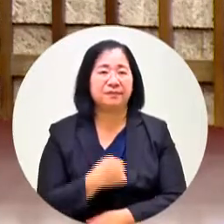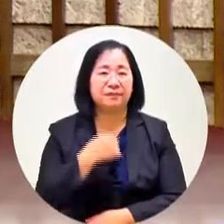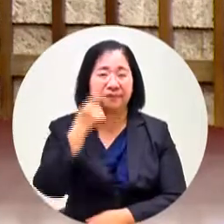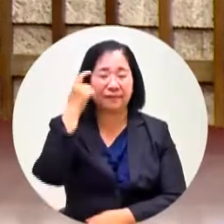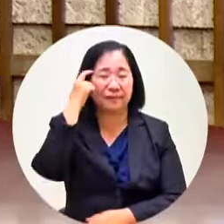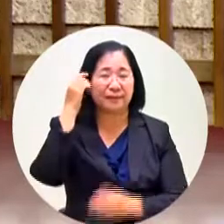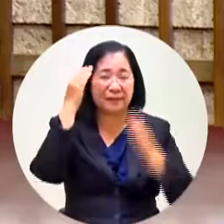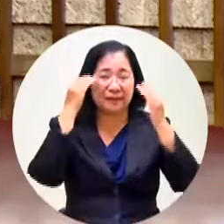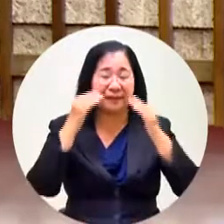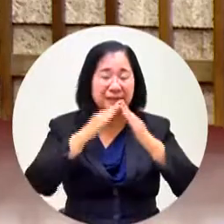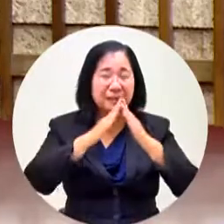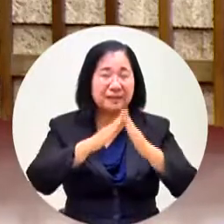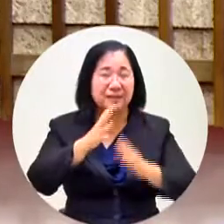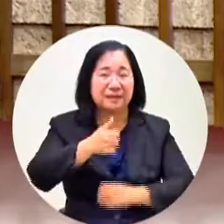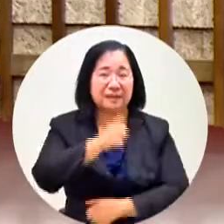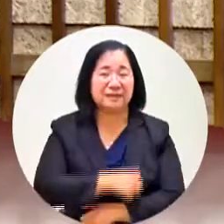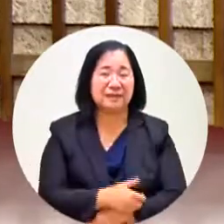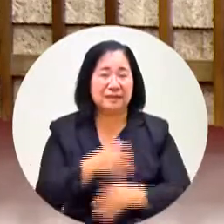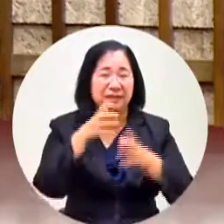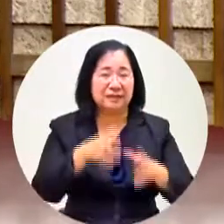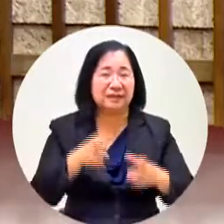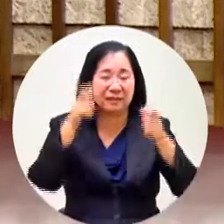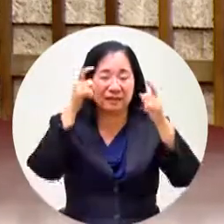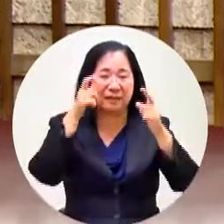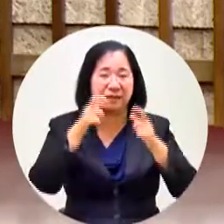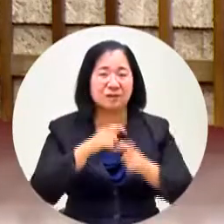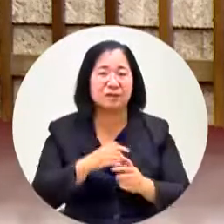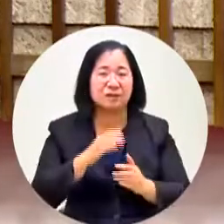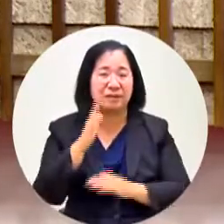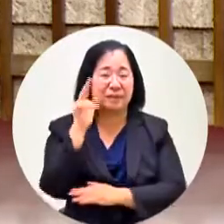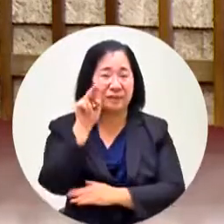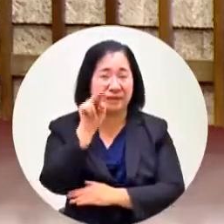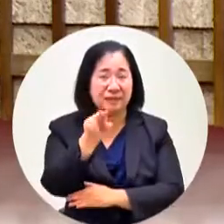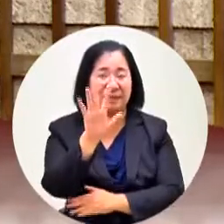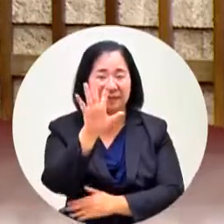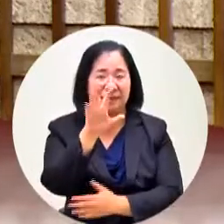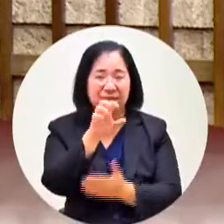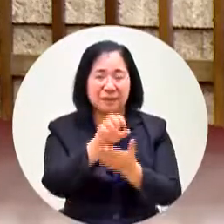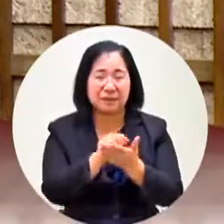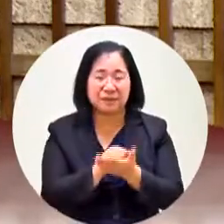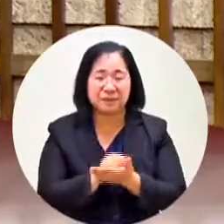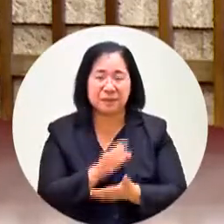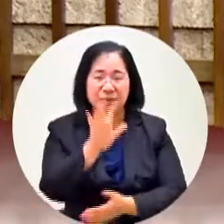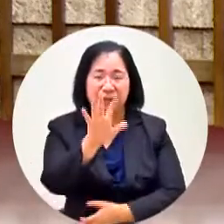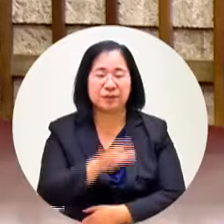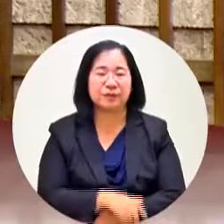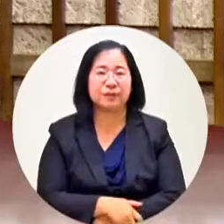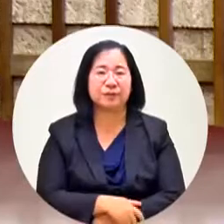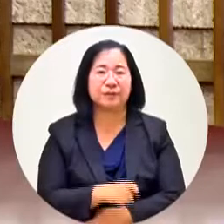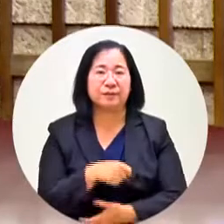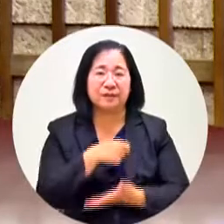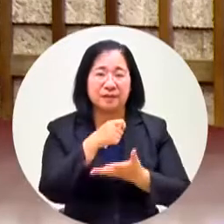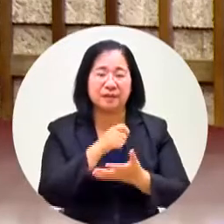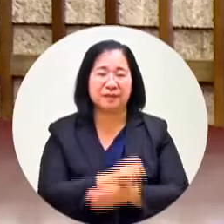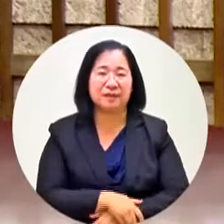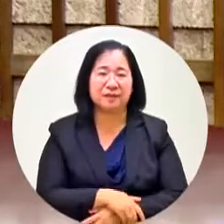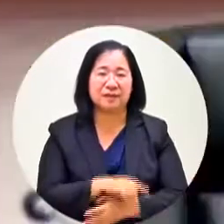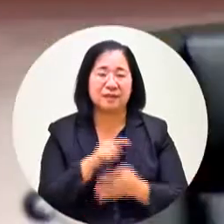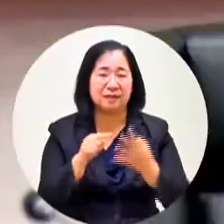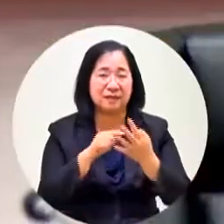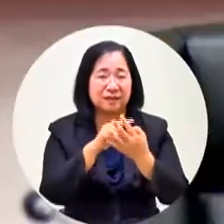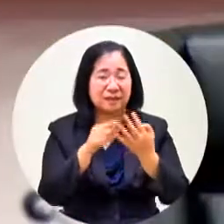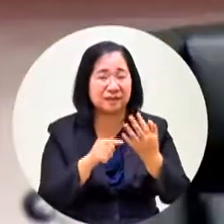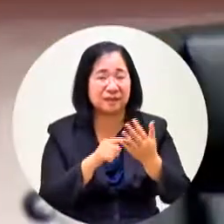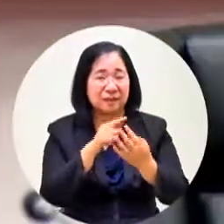群非常认真但是不平等对待的一些公教人员哈，有一个教保员的一个低